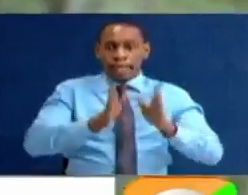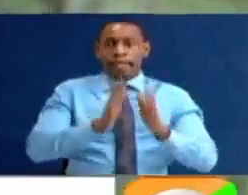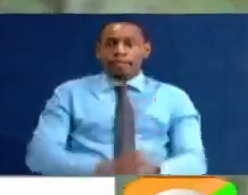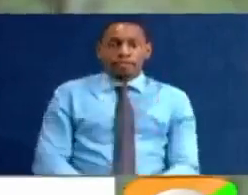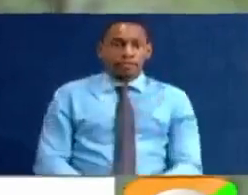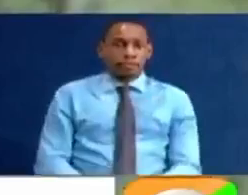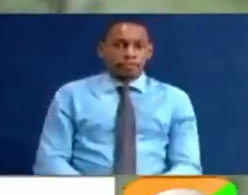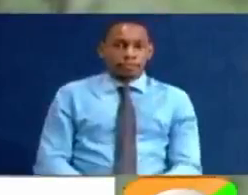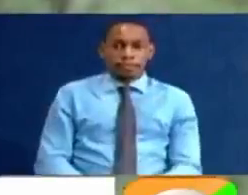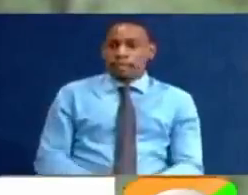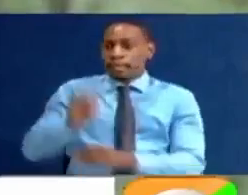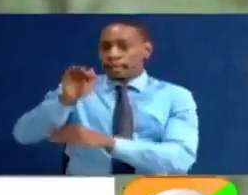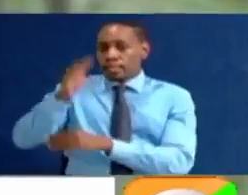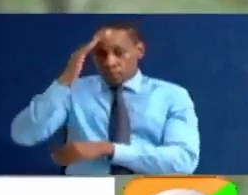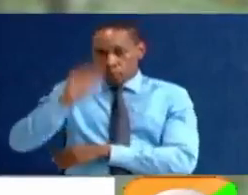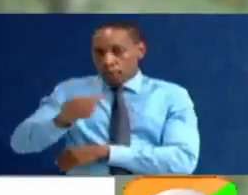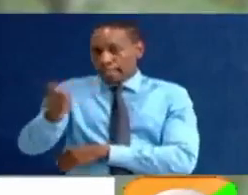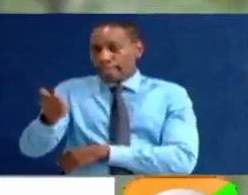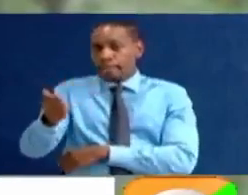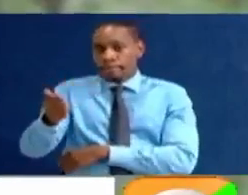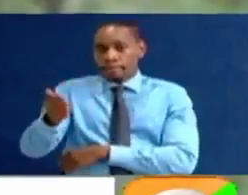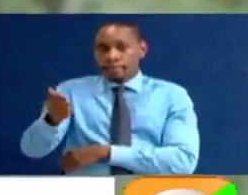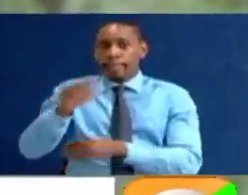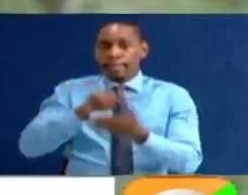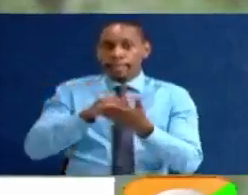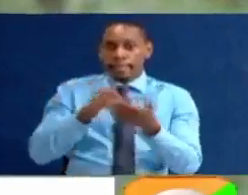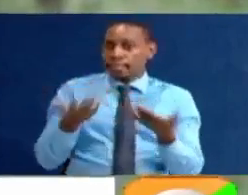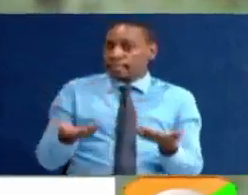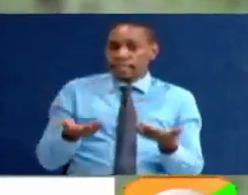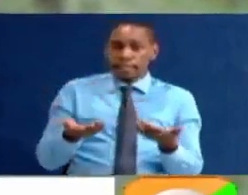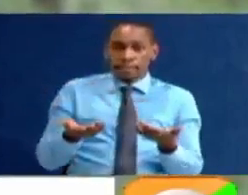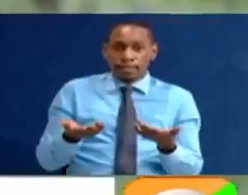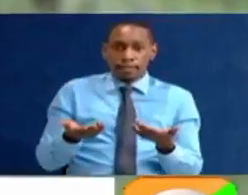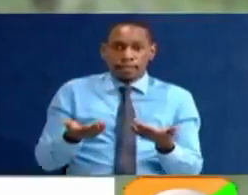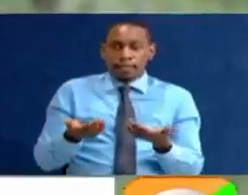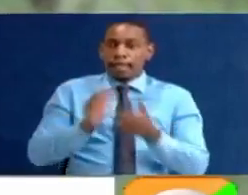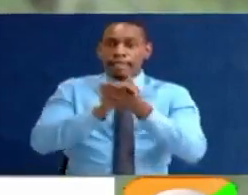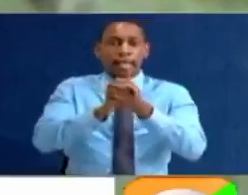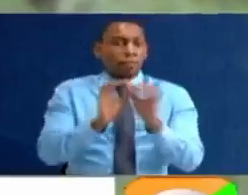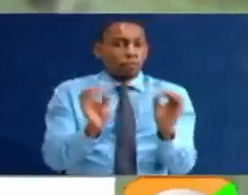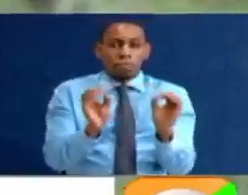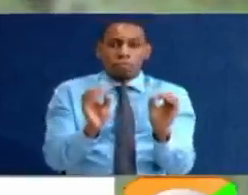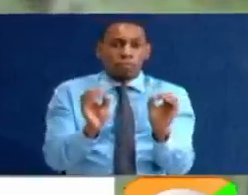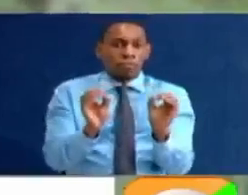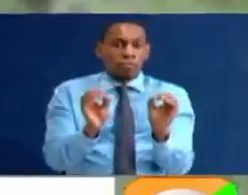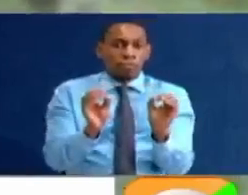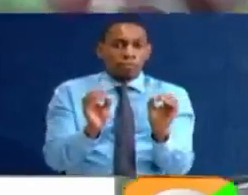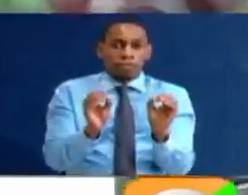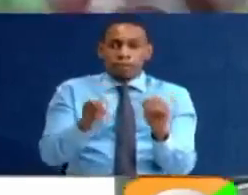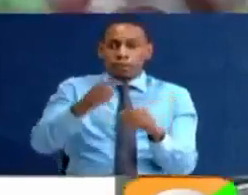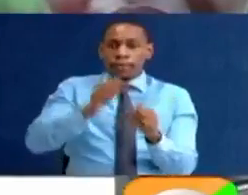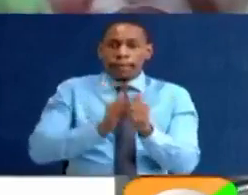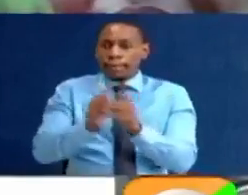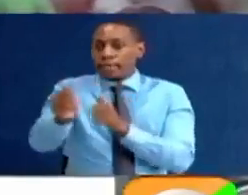kumuulizia mnajuana na yeye. Hii ndio sasa hata atakuwa anasalamia si tunapita